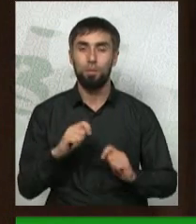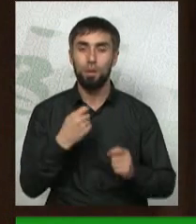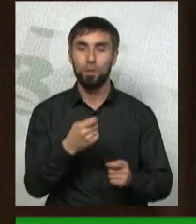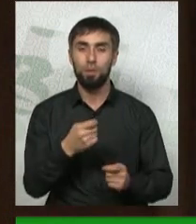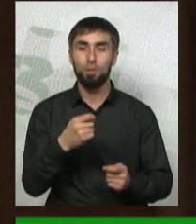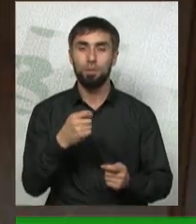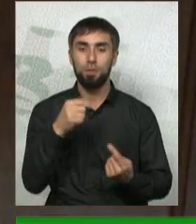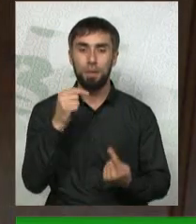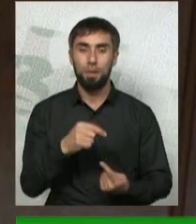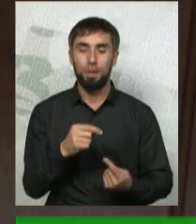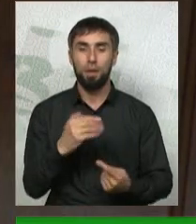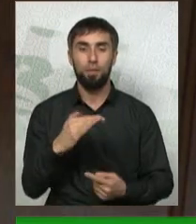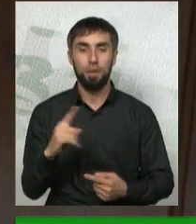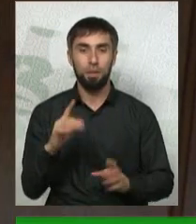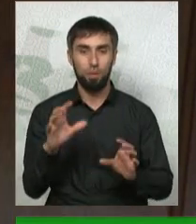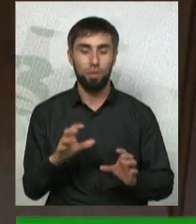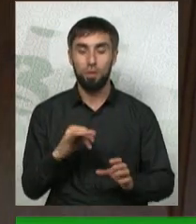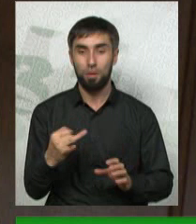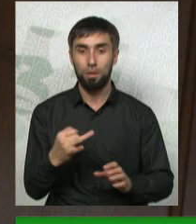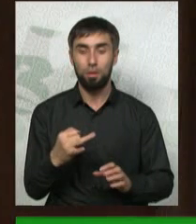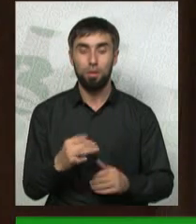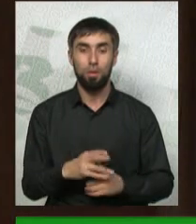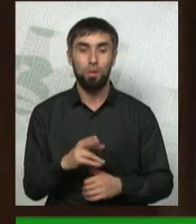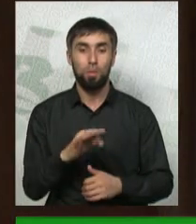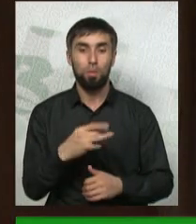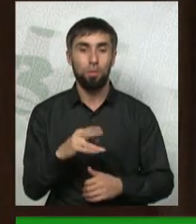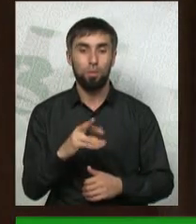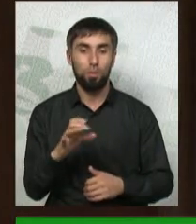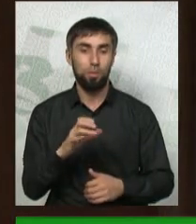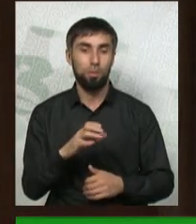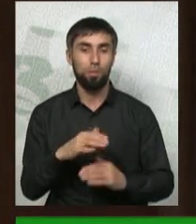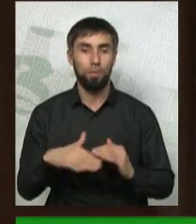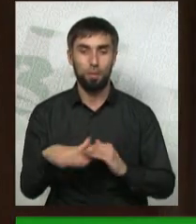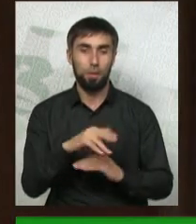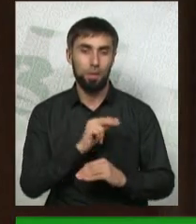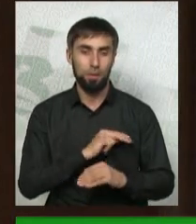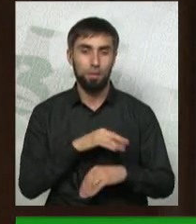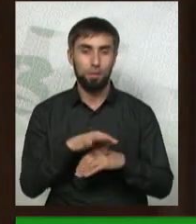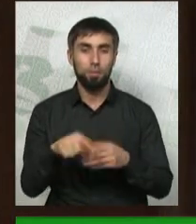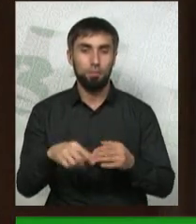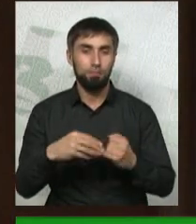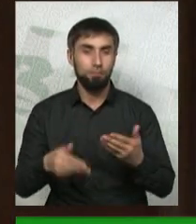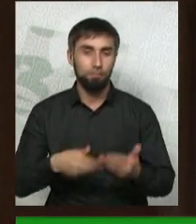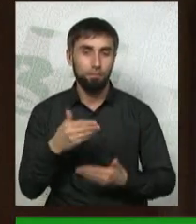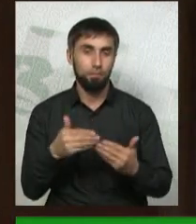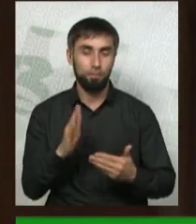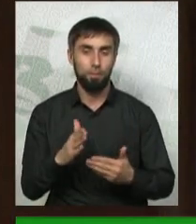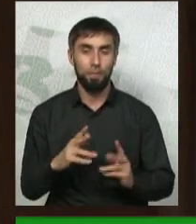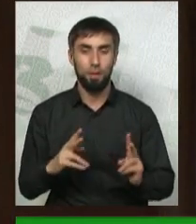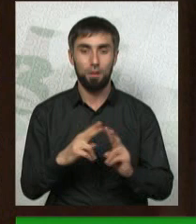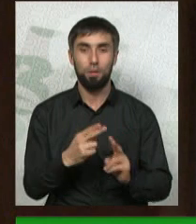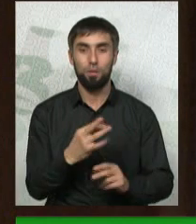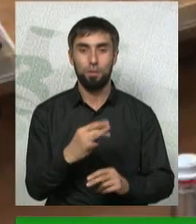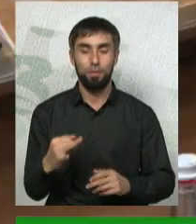соответствии с требованиями федерального закона. И определенный комплекс полевых работ будет проведен на территории башенного